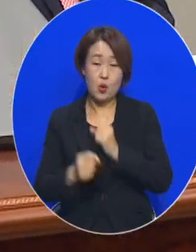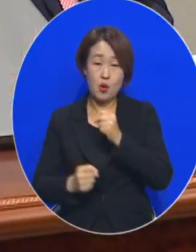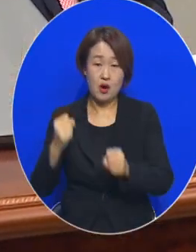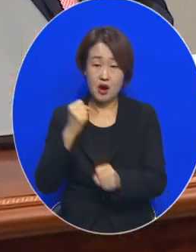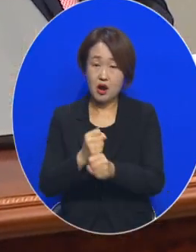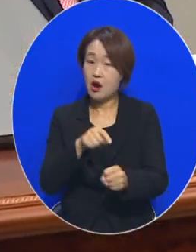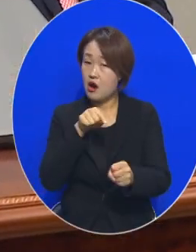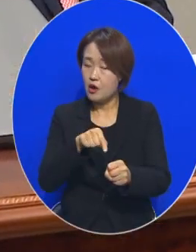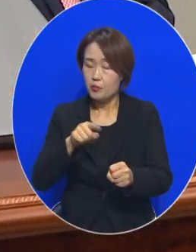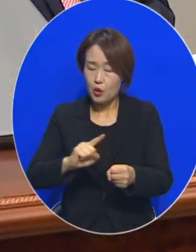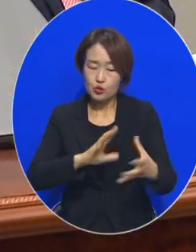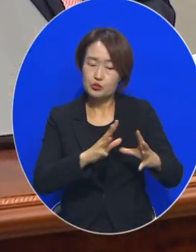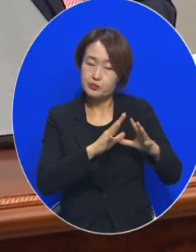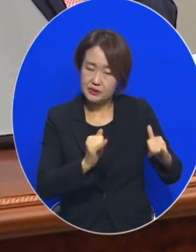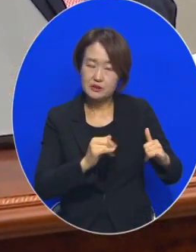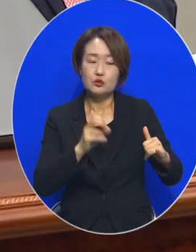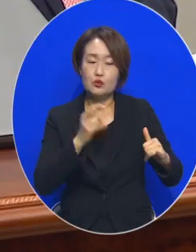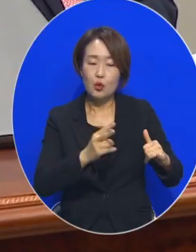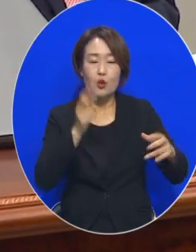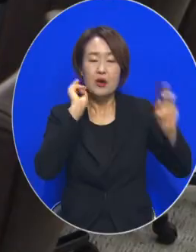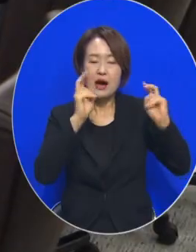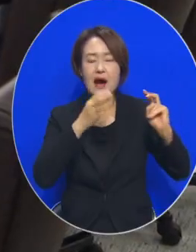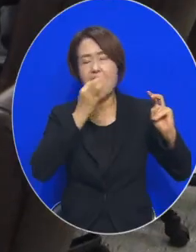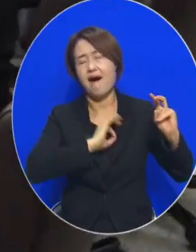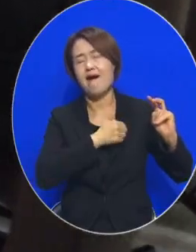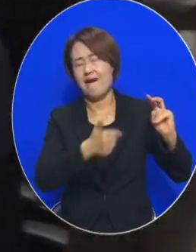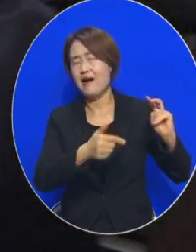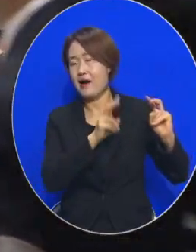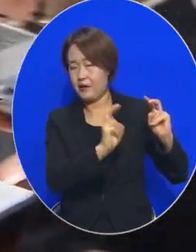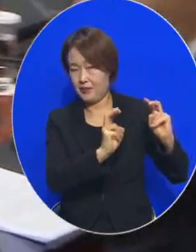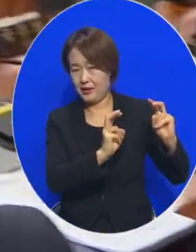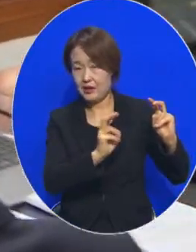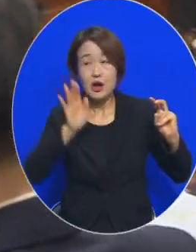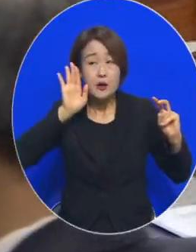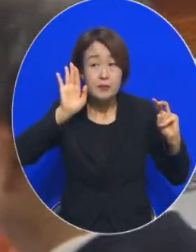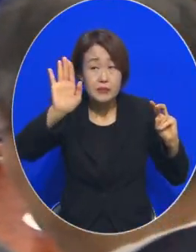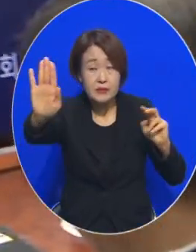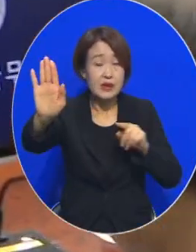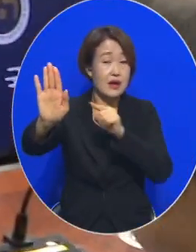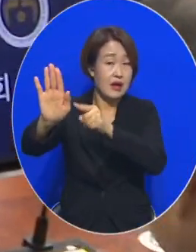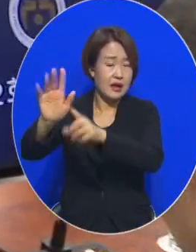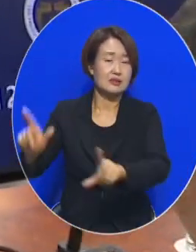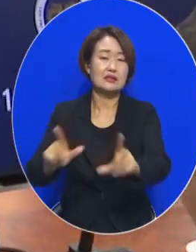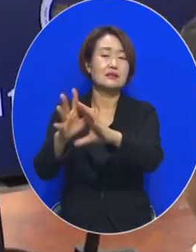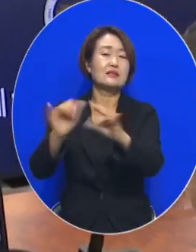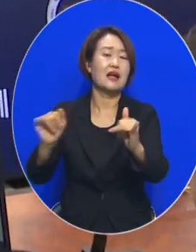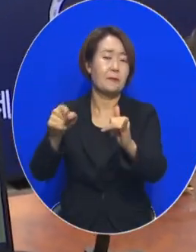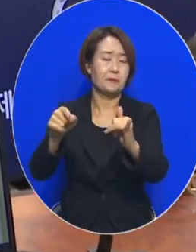국민과 기업에게 커다란 혜택으로 보답할 것이라며 무엇보다 미래 세대 청년 세대에게